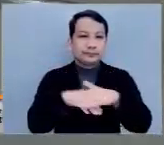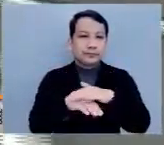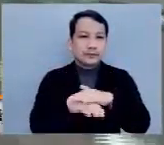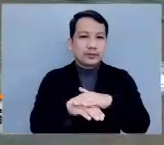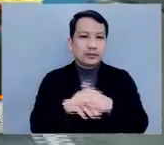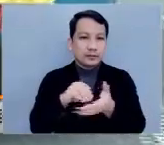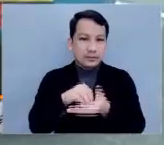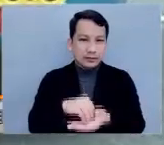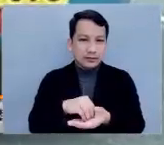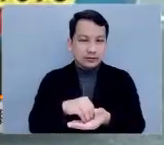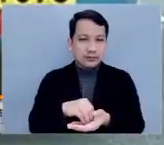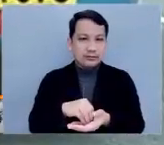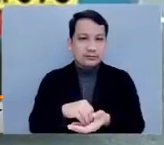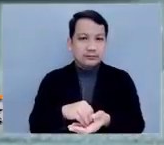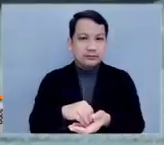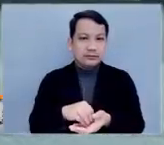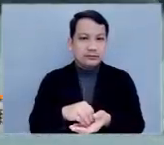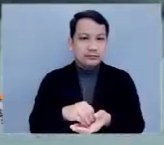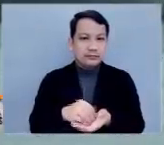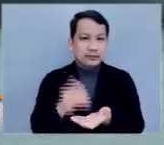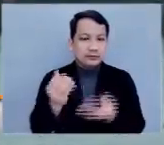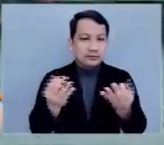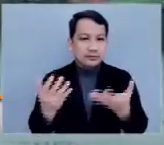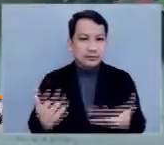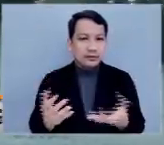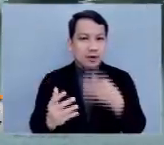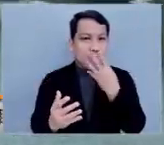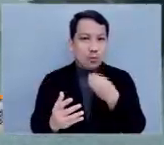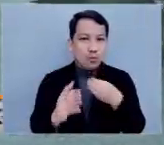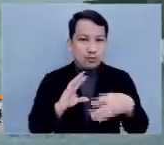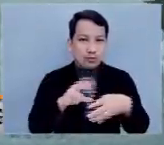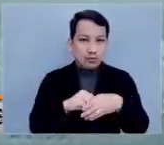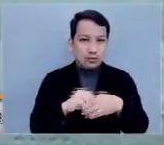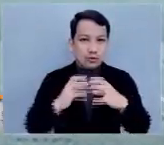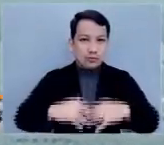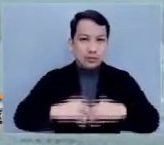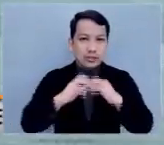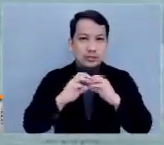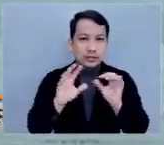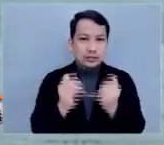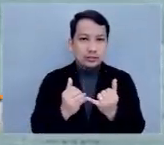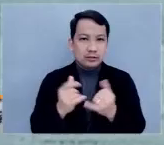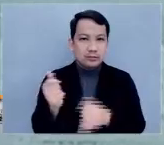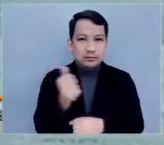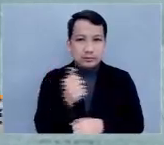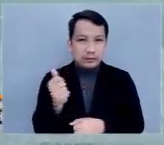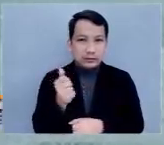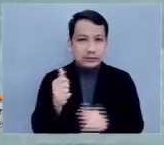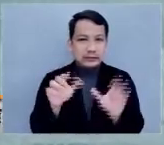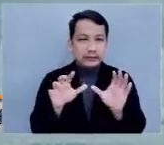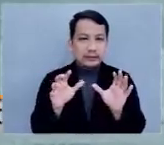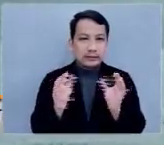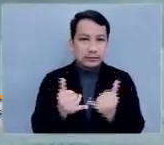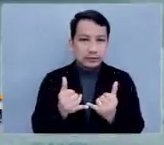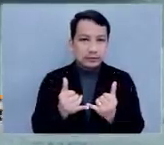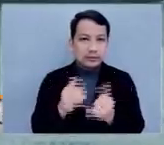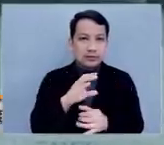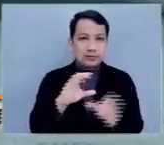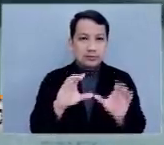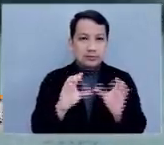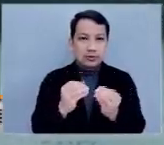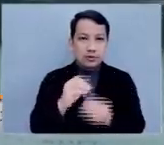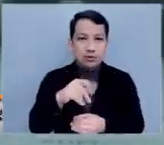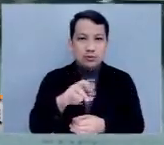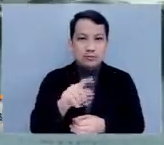sa mga pautang o credit facilities ang mga mag-consolidate bilang transport cooperatives. Mas magkakaroon din daw ng sistema sa